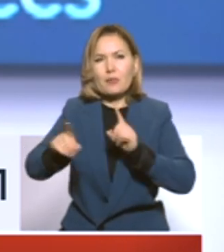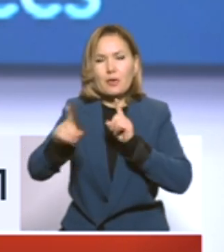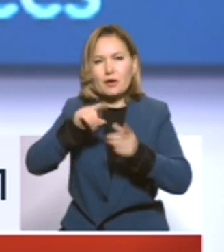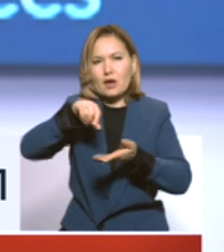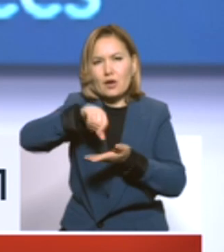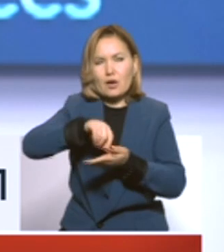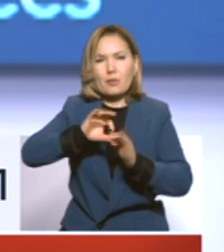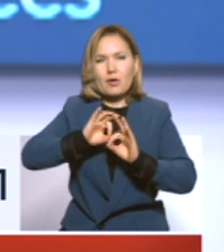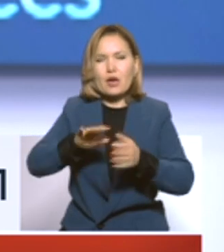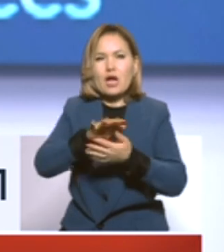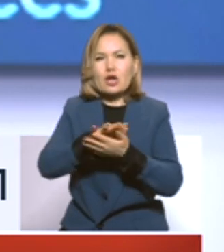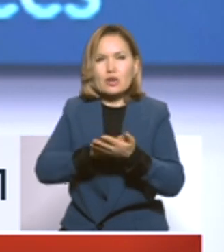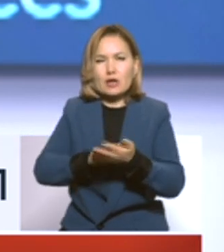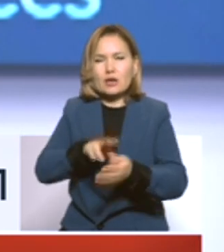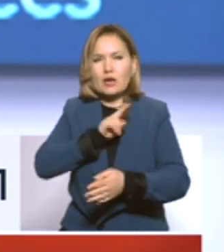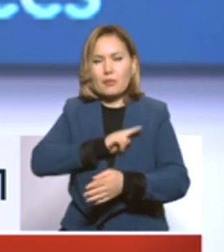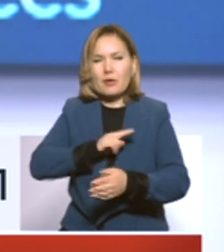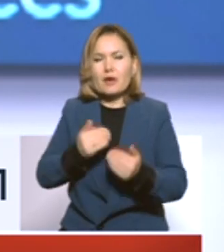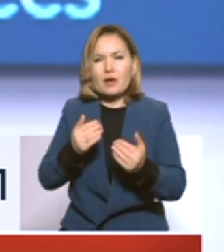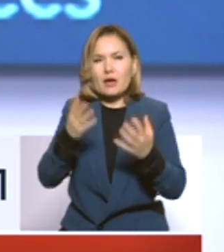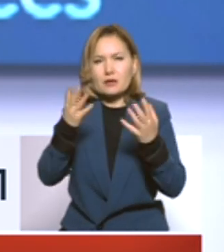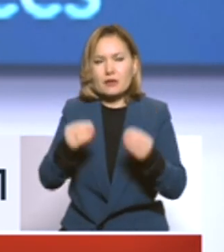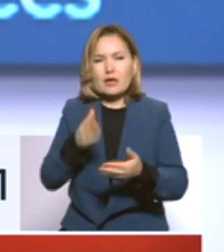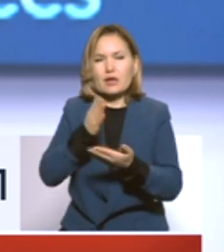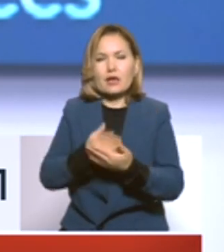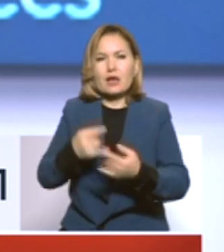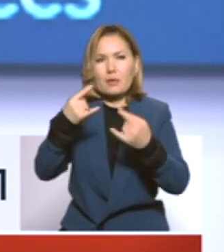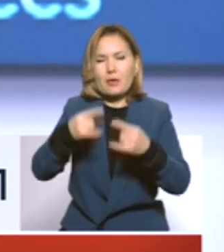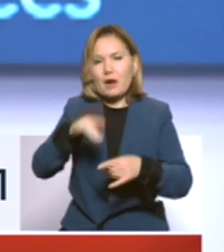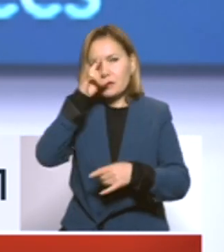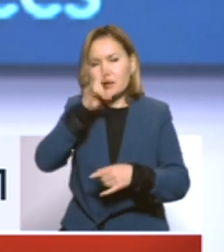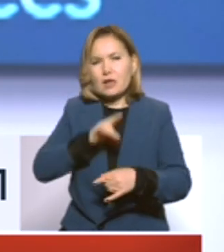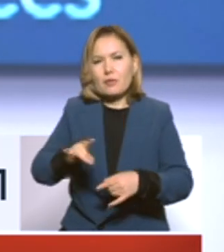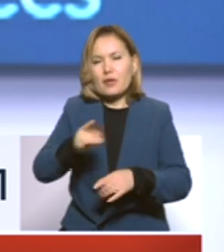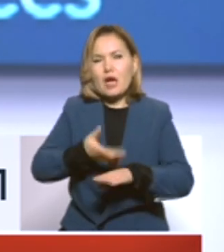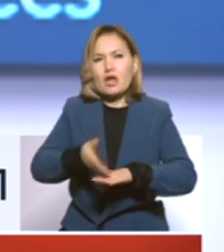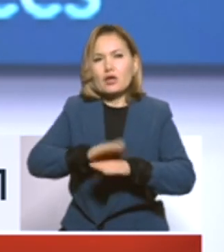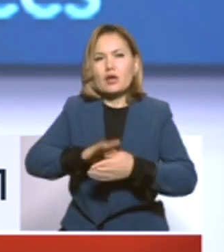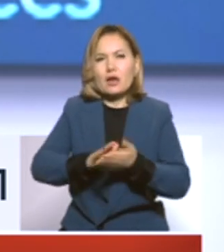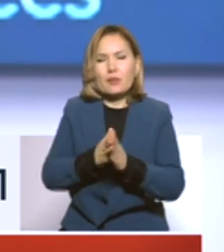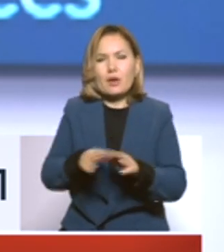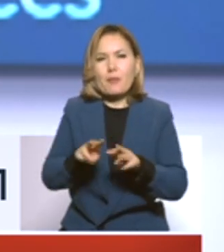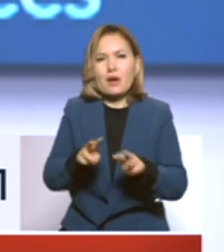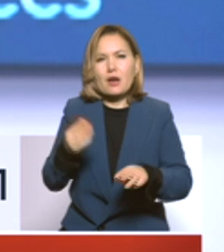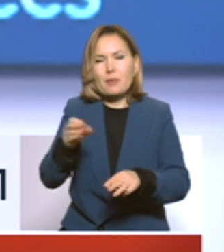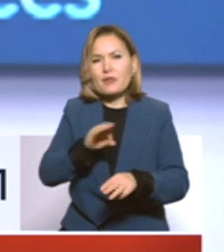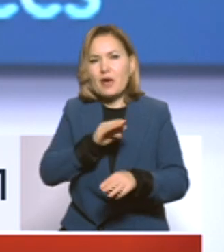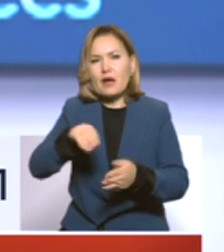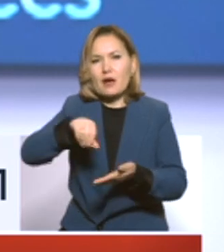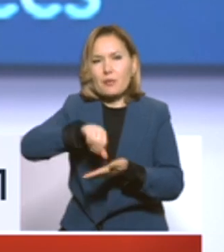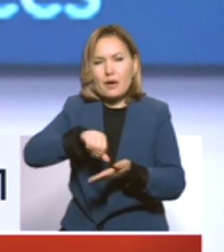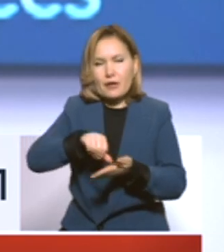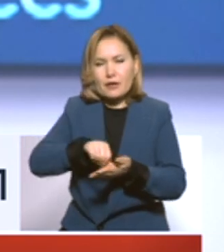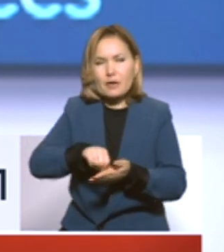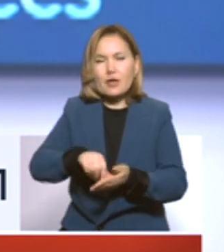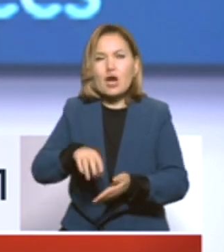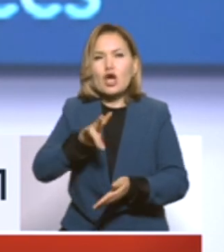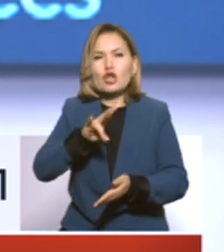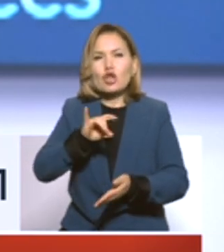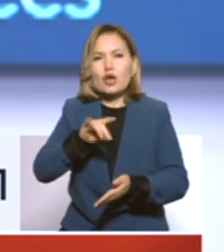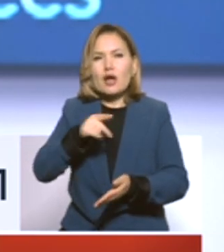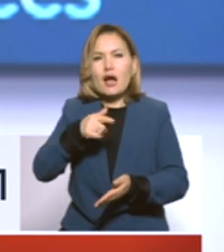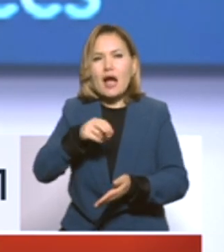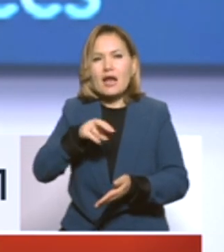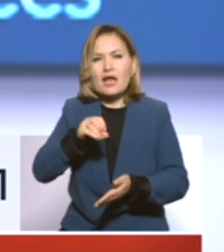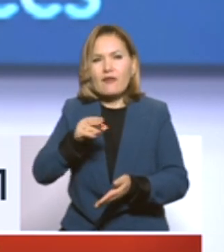тізбегін ары қарай жалғастырамыз. Сонымен қазір бізбен тікелей байланыста Қазақстан Республикасының төтенше жағдайлар министрлігінің ресми өкілі Динара Нұрғалиева.